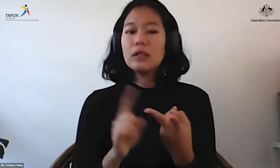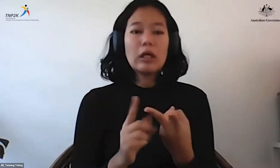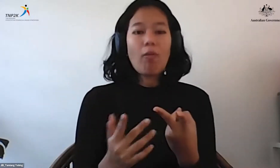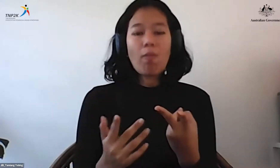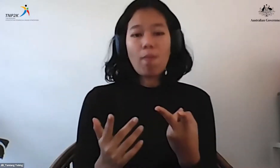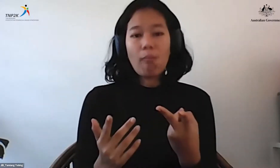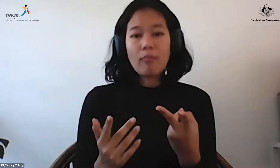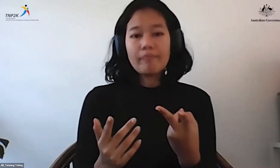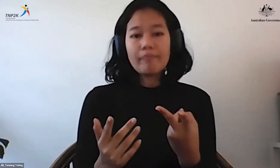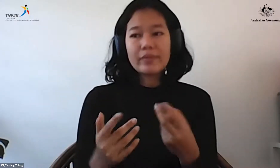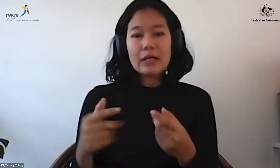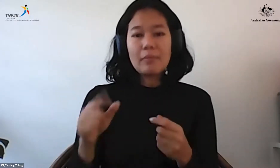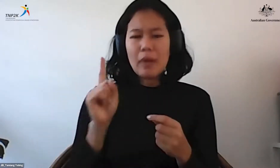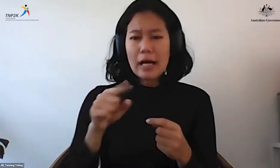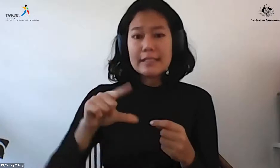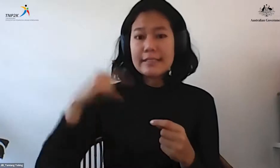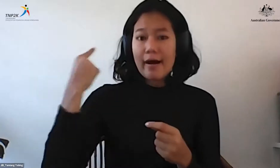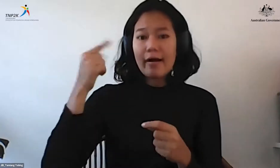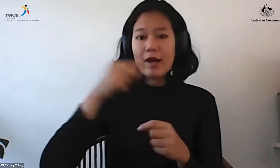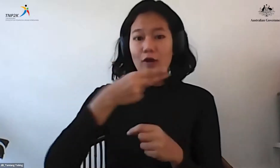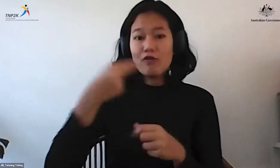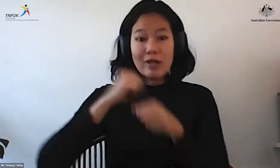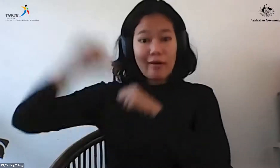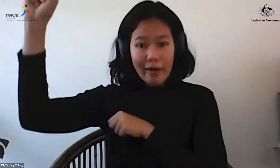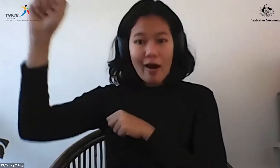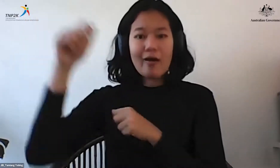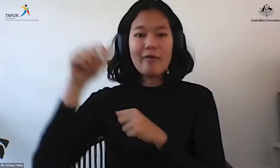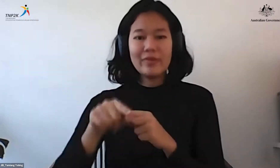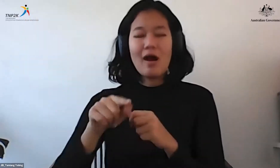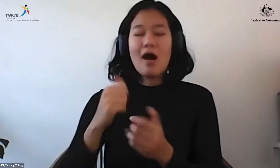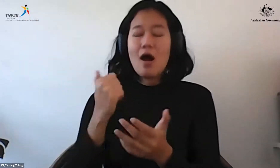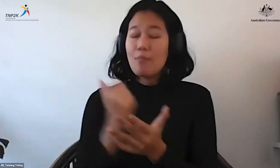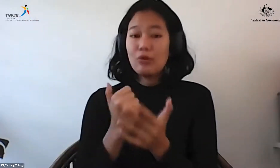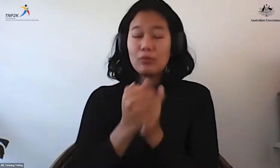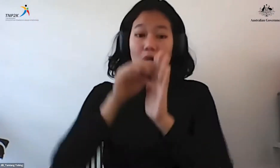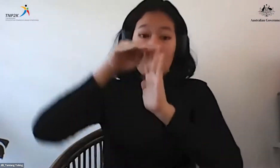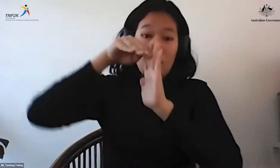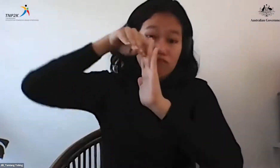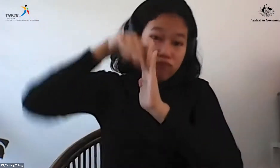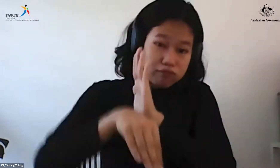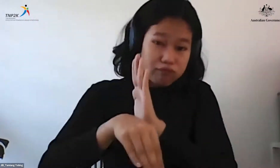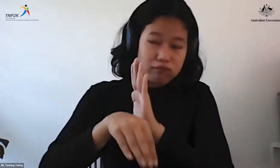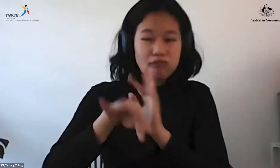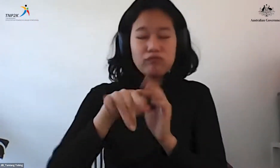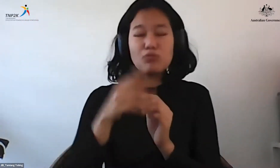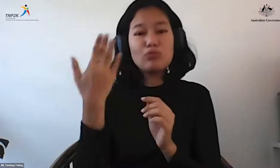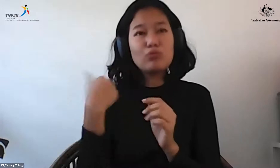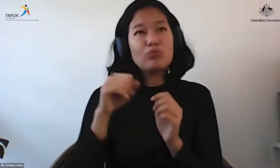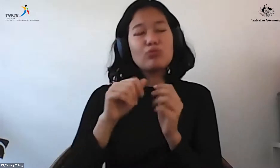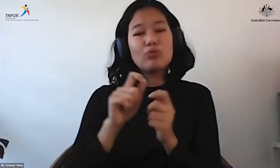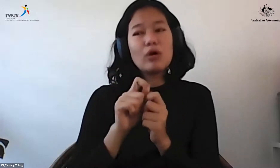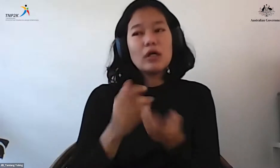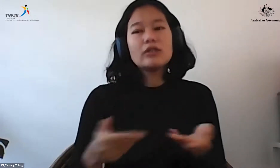sejak kemerdekaan bahkan, ya, yang paling kita rasakan mungkin krisis 97-98, ya, yang